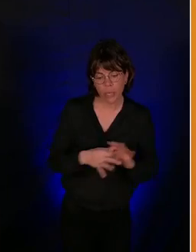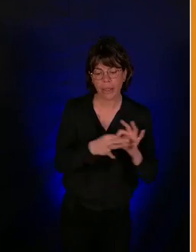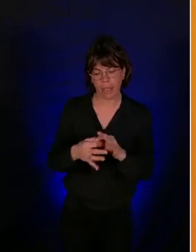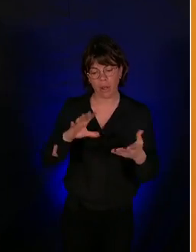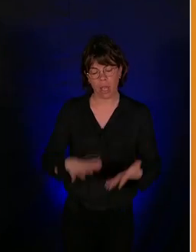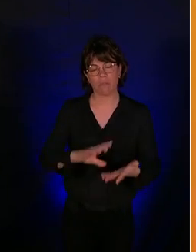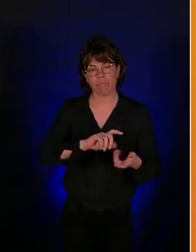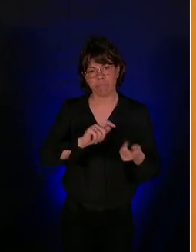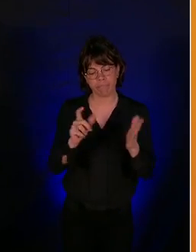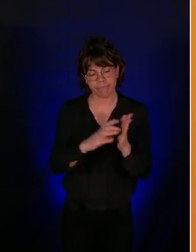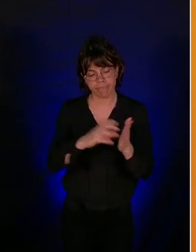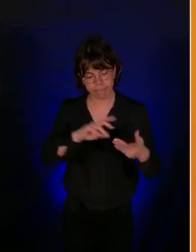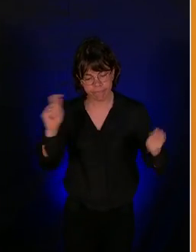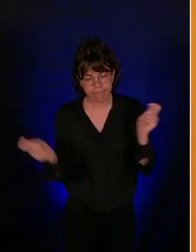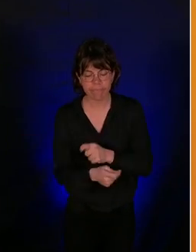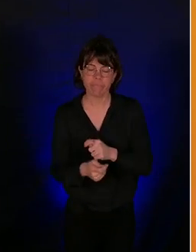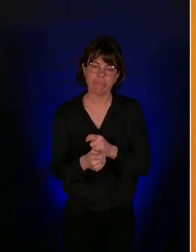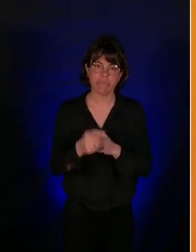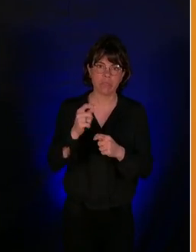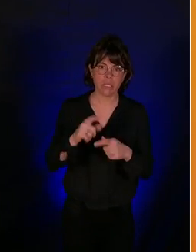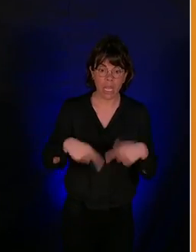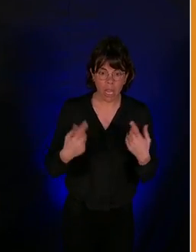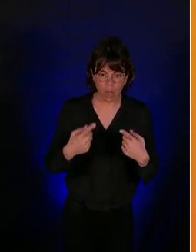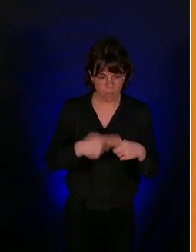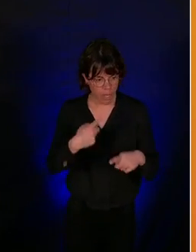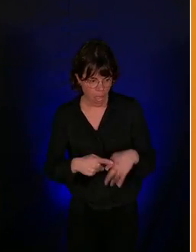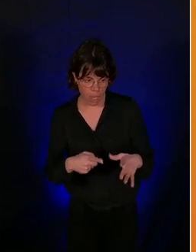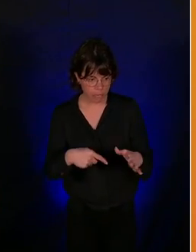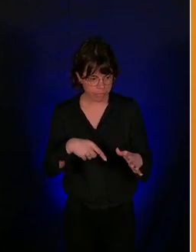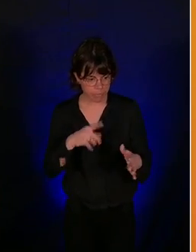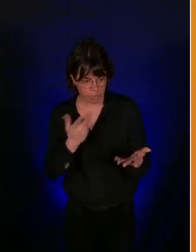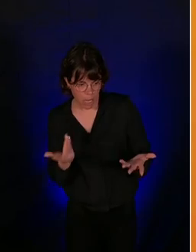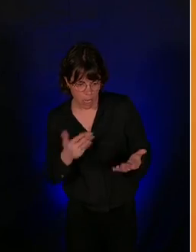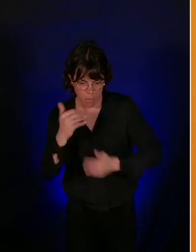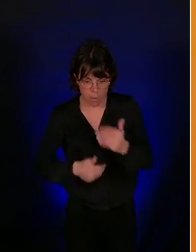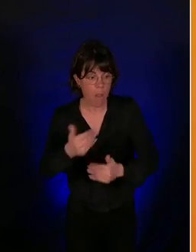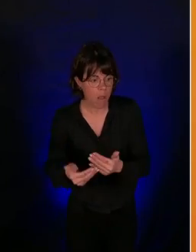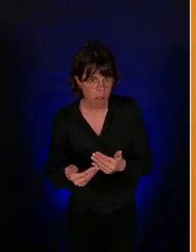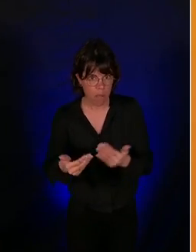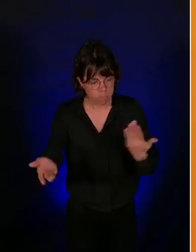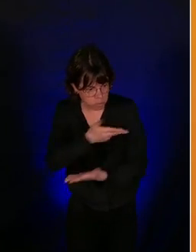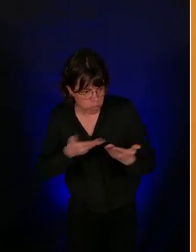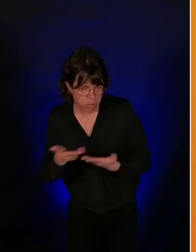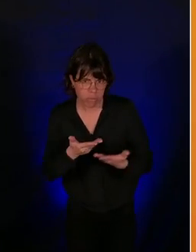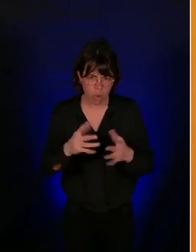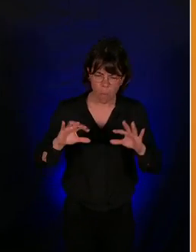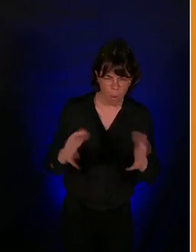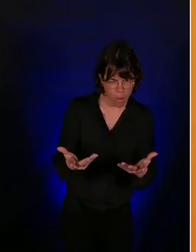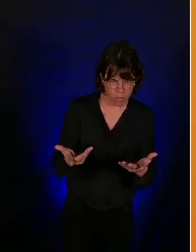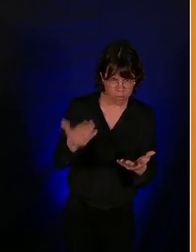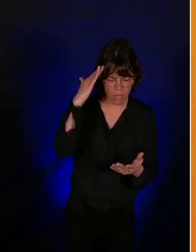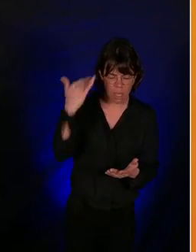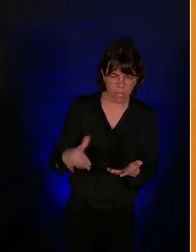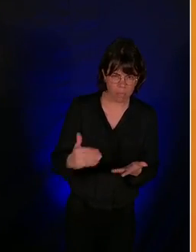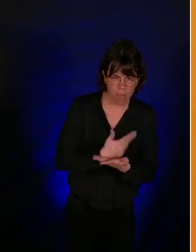article sans que la direction confédérale a dit l'état d'avancement de ces discussions sur quelle base quelle